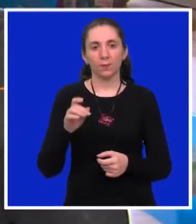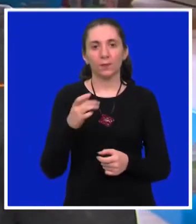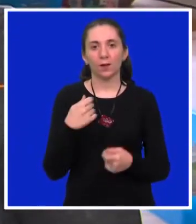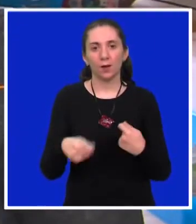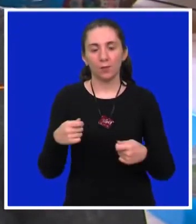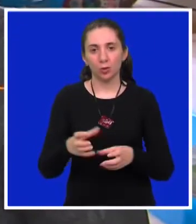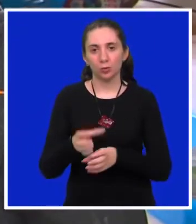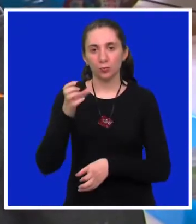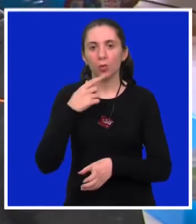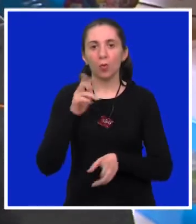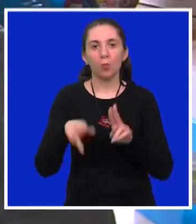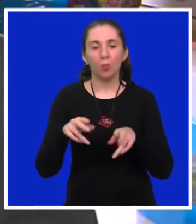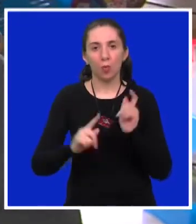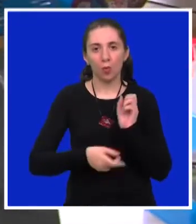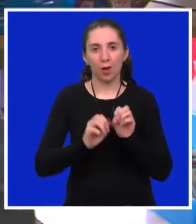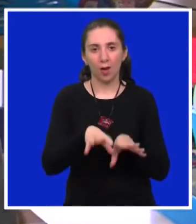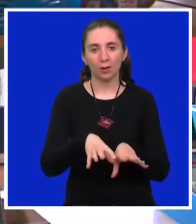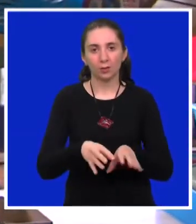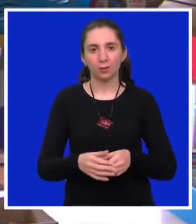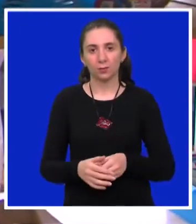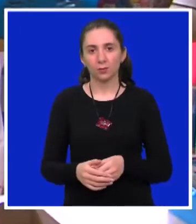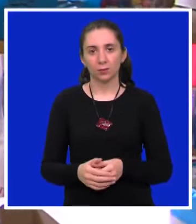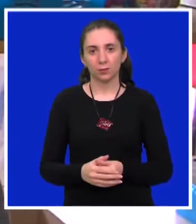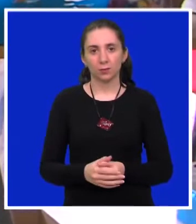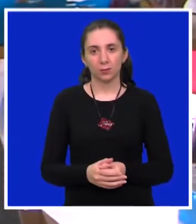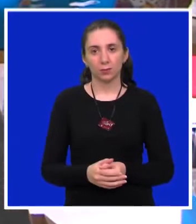Plastika. Plastične boce, u koju boju kante?